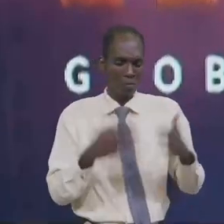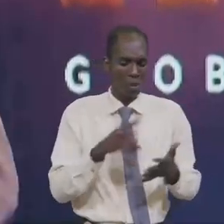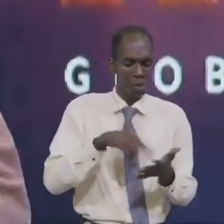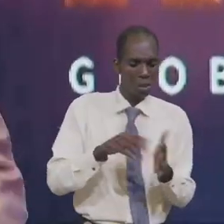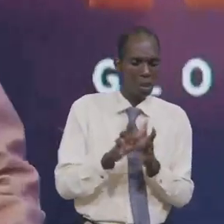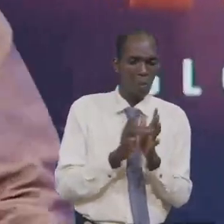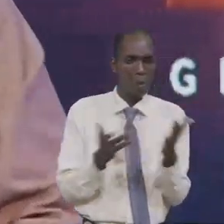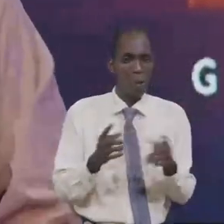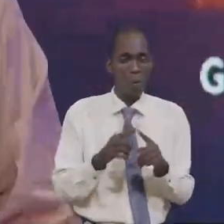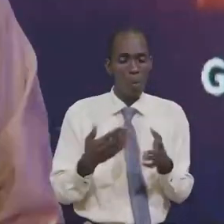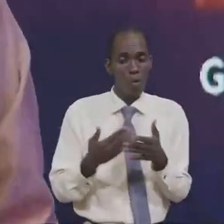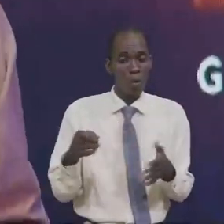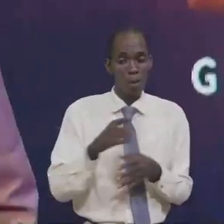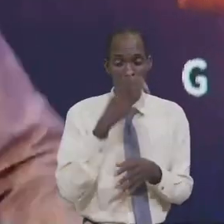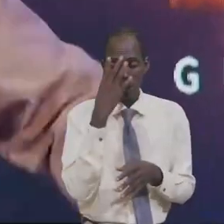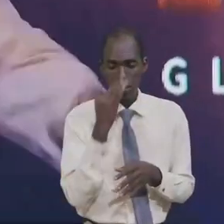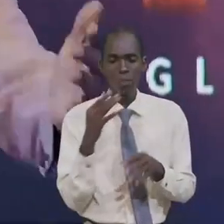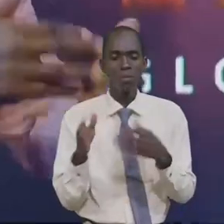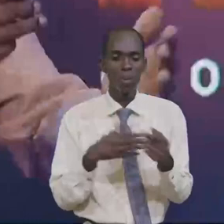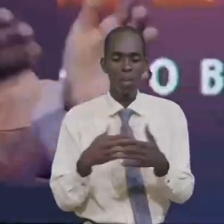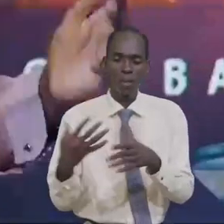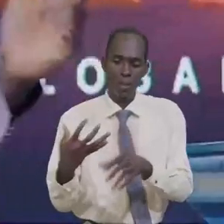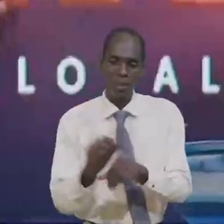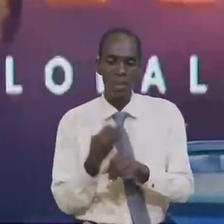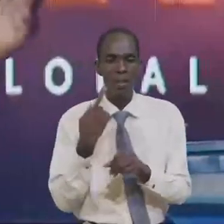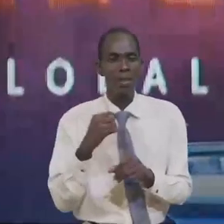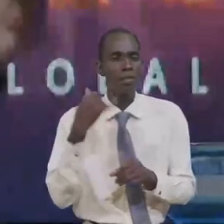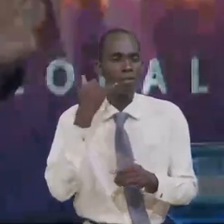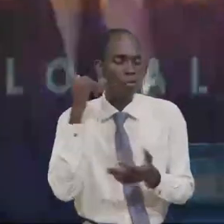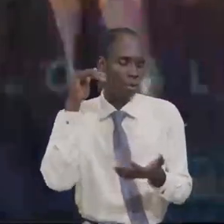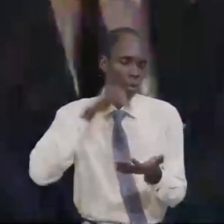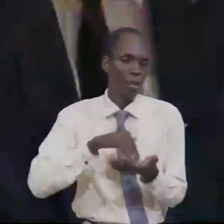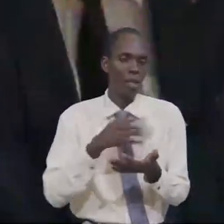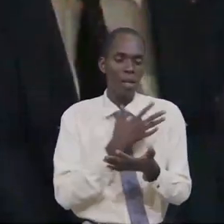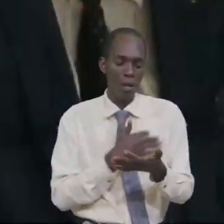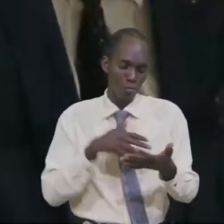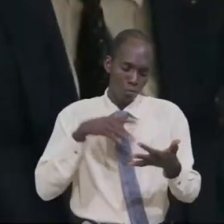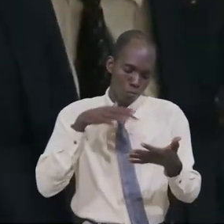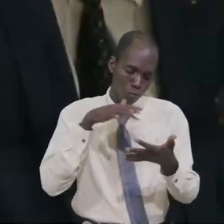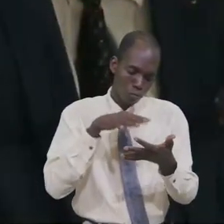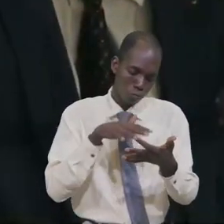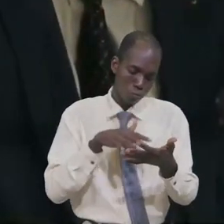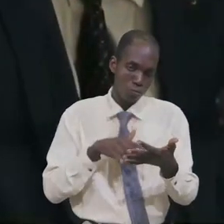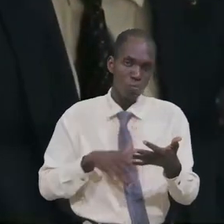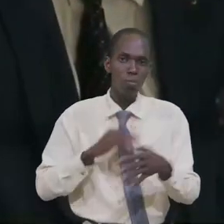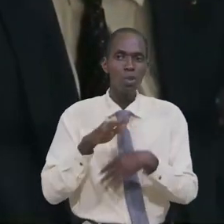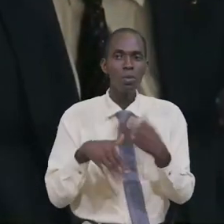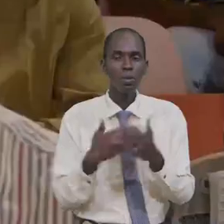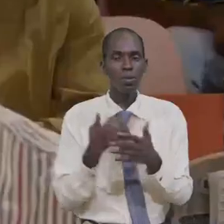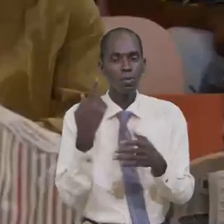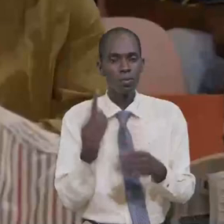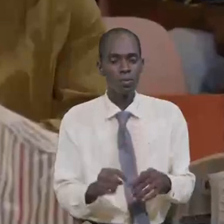il s'agisse encore le téléphone et il regarde il parcourt regarde les messages WhatsApp tout ce qui est venu